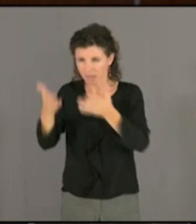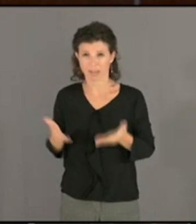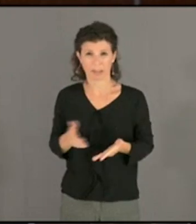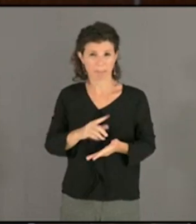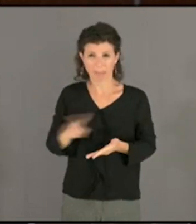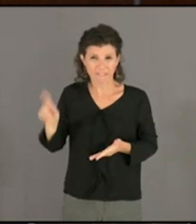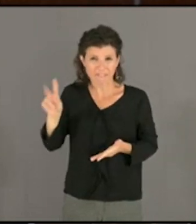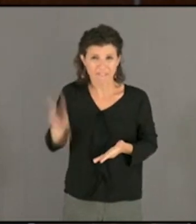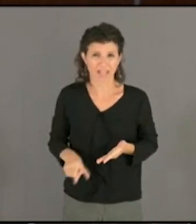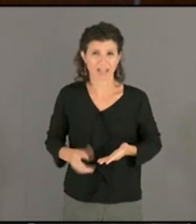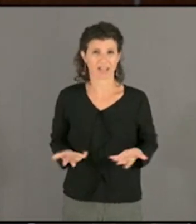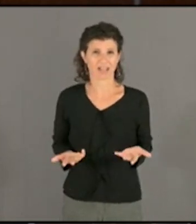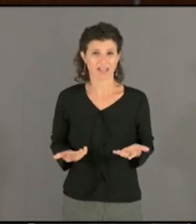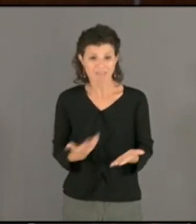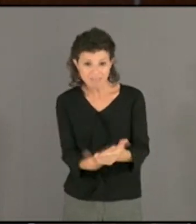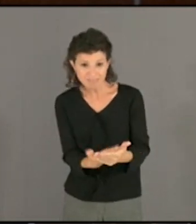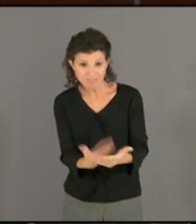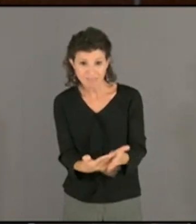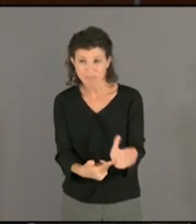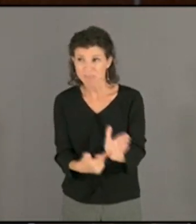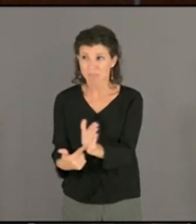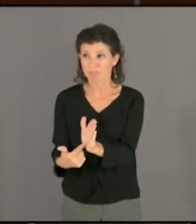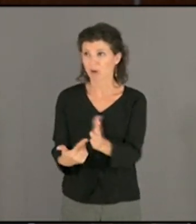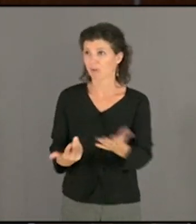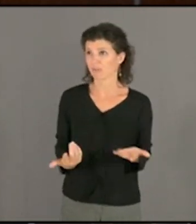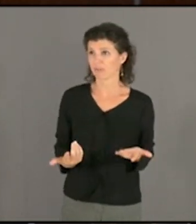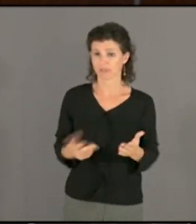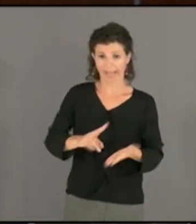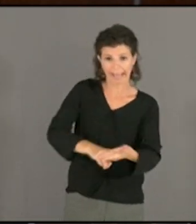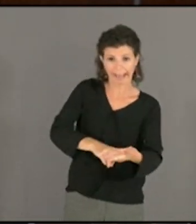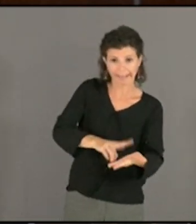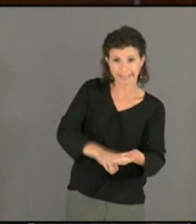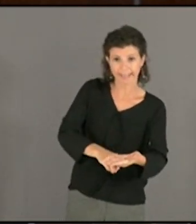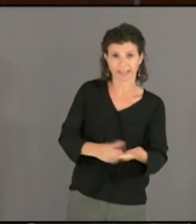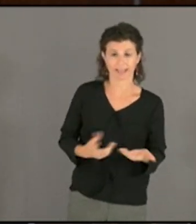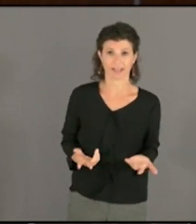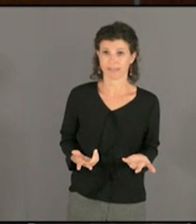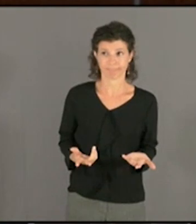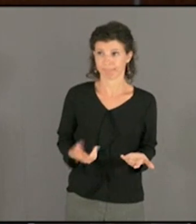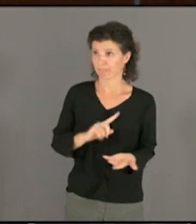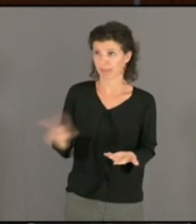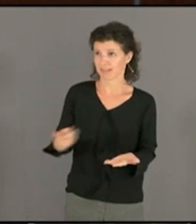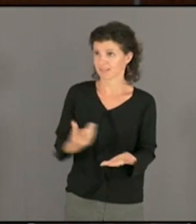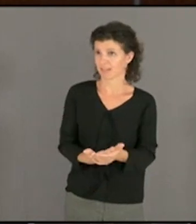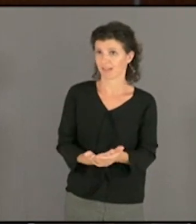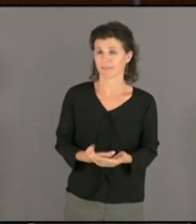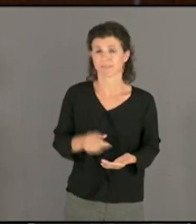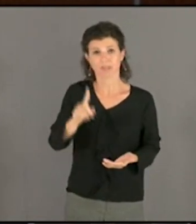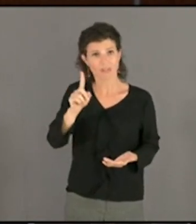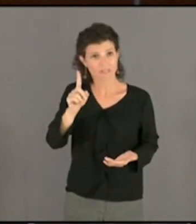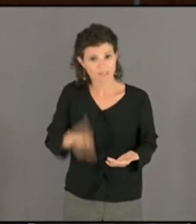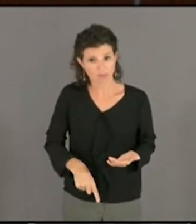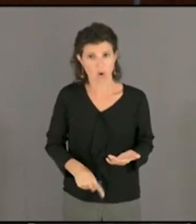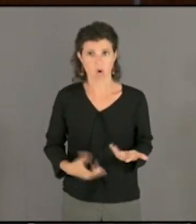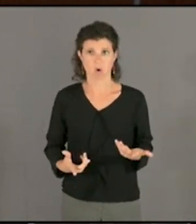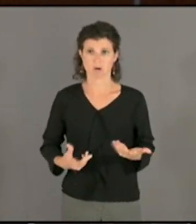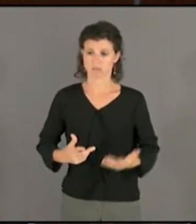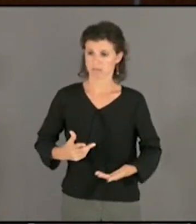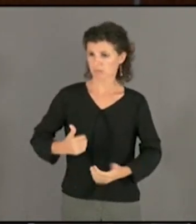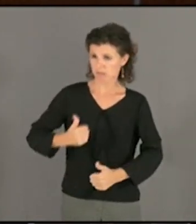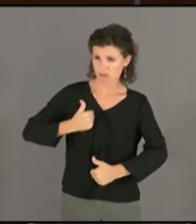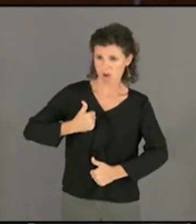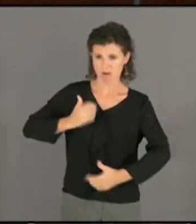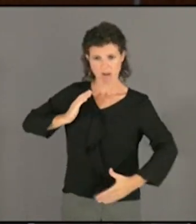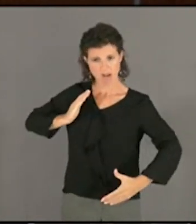faits sont têtus. Ils démontrent que la seule action qui doit être menée aujourd'hui, c'est celle d'intervention du bras armé